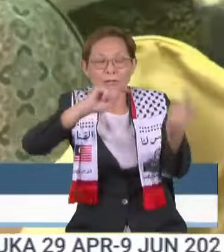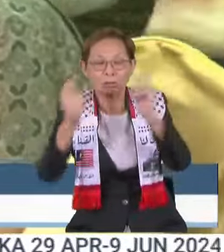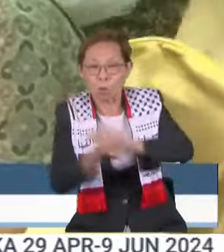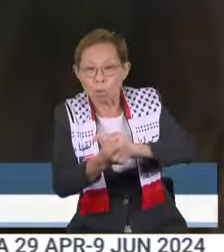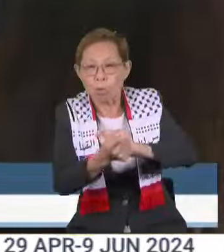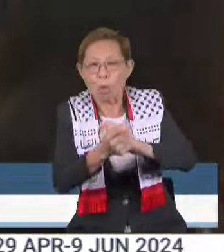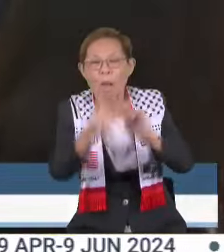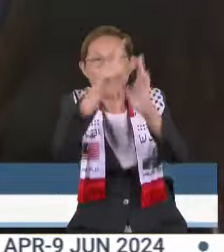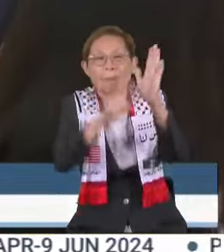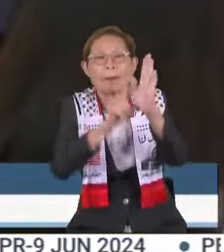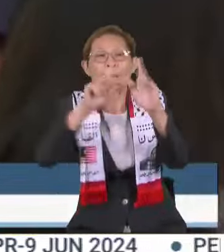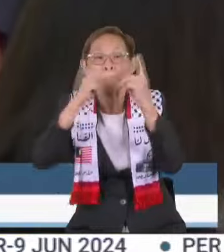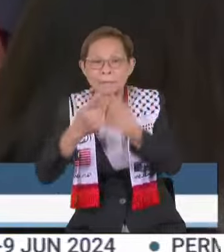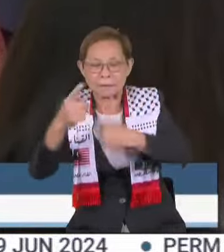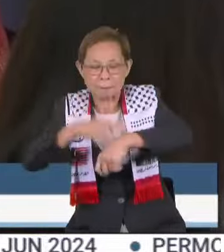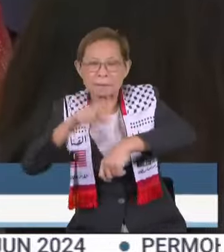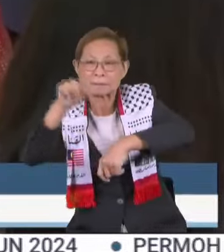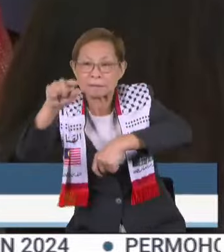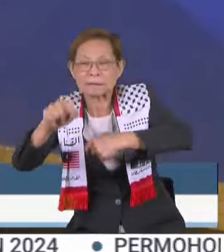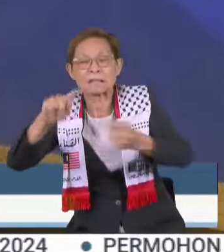parti dalam masa terdekat.